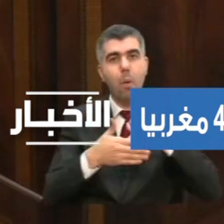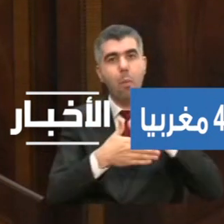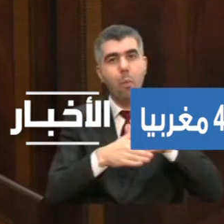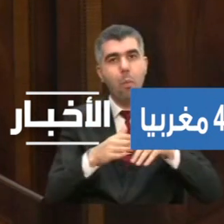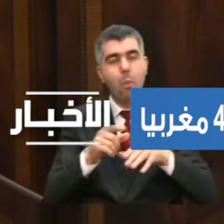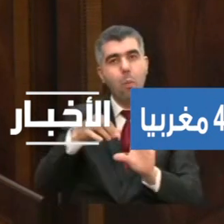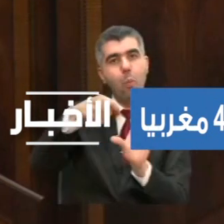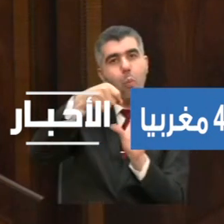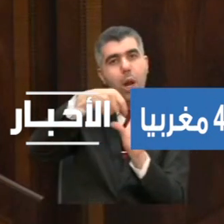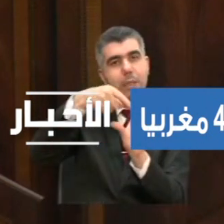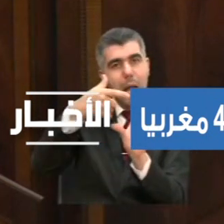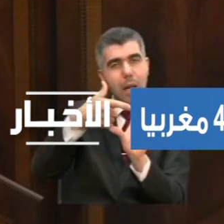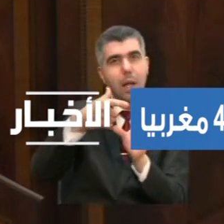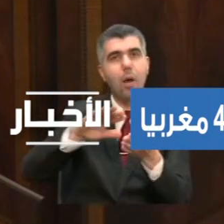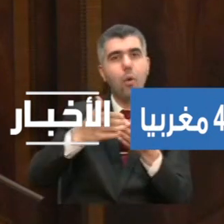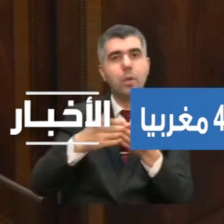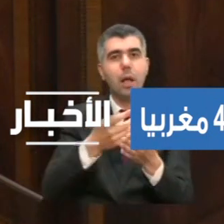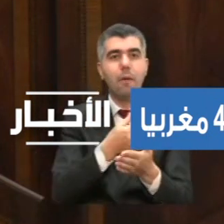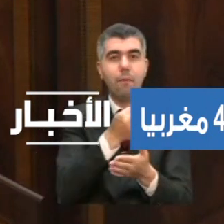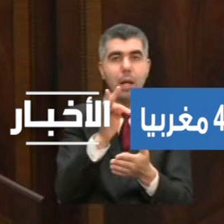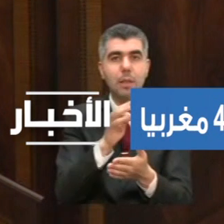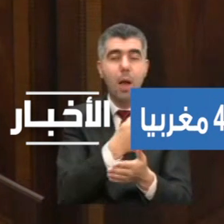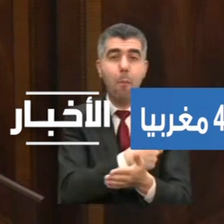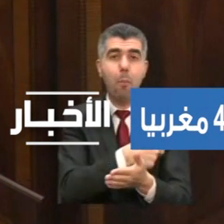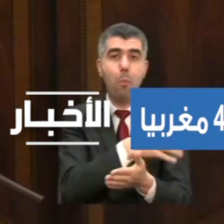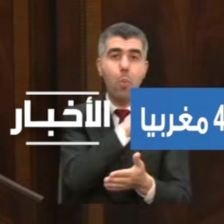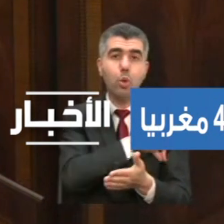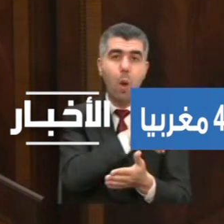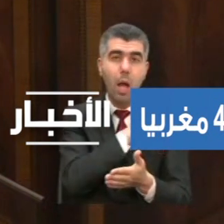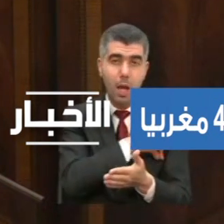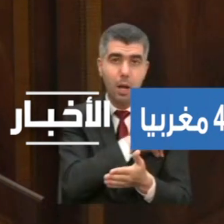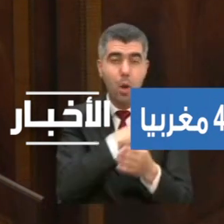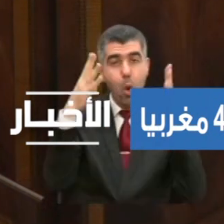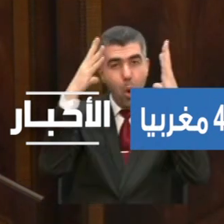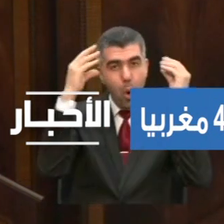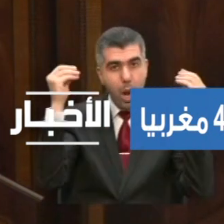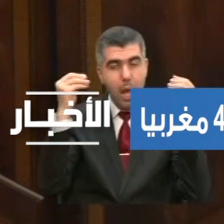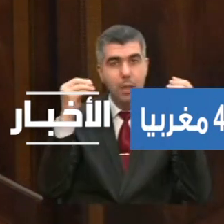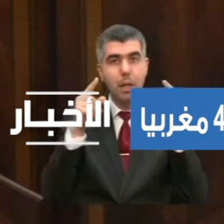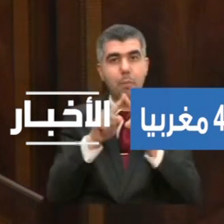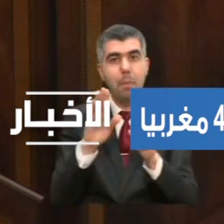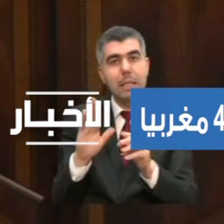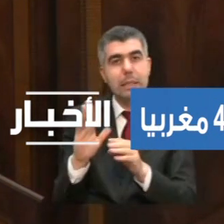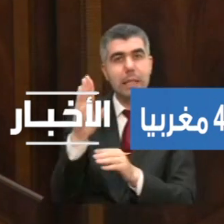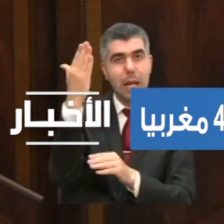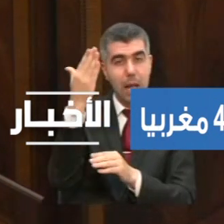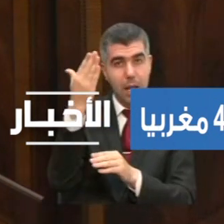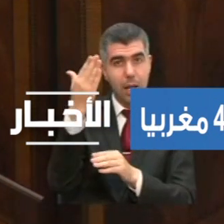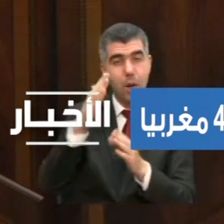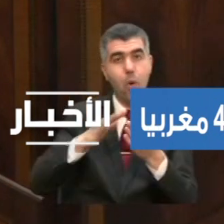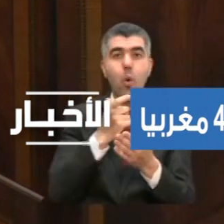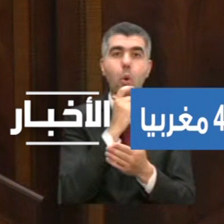الإمارات، فرنسا، البرتغال، سويسرا، بولونيا، هولندا، السنغال، بلجيكا، إيطاليا والمملكة